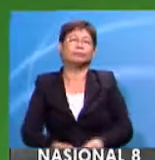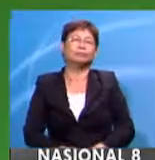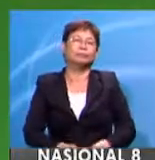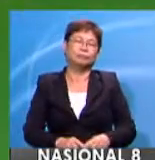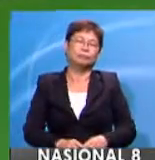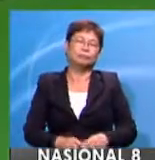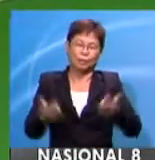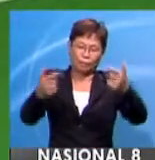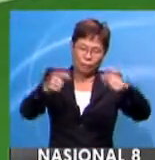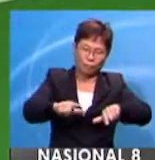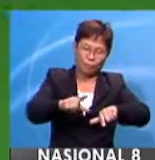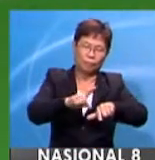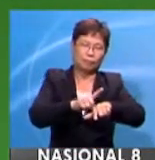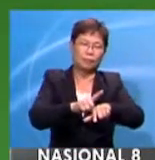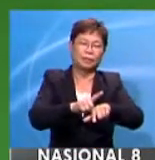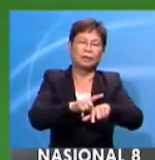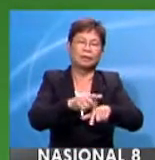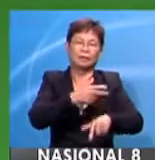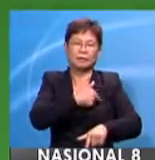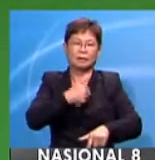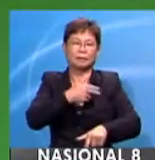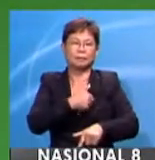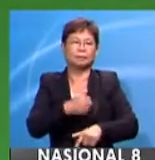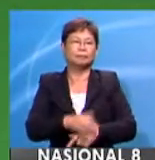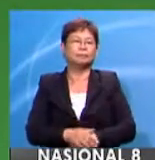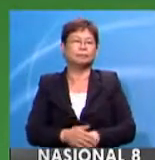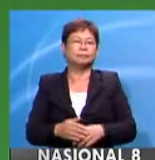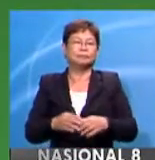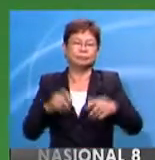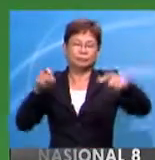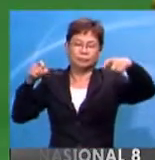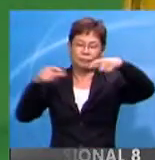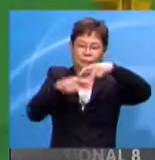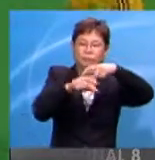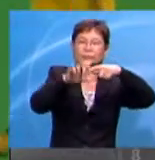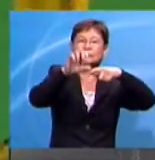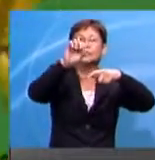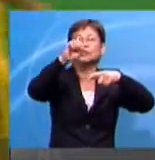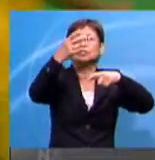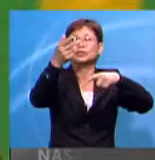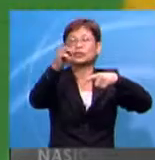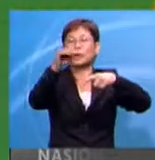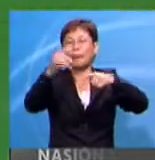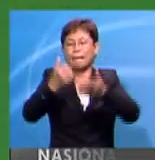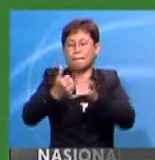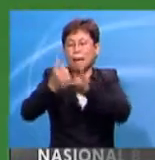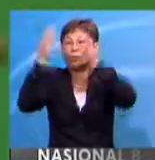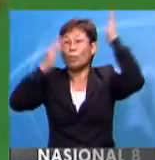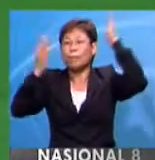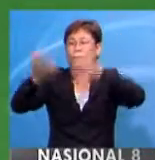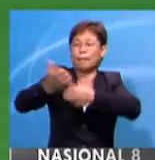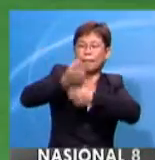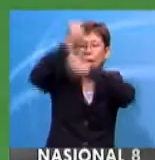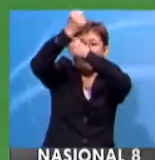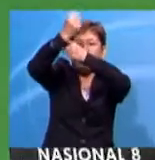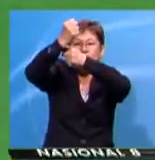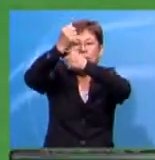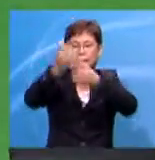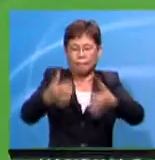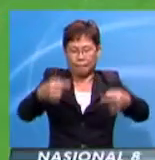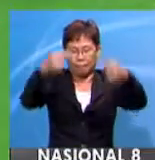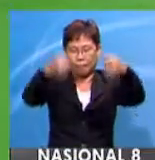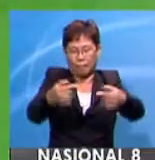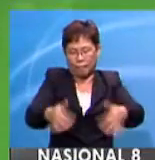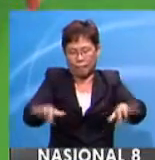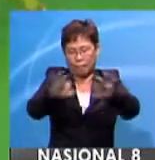keempat yang berlangsung di GOR Ranau Jakabaring jaringan hattrick daripada syahmi Farhan membantu Malaysia menang besar dalam perlawanan penting itu